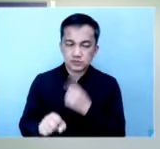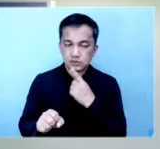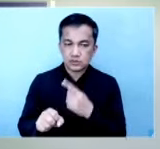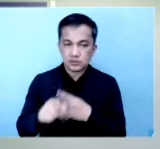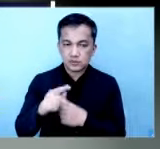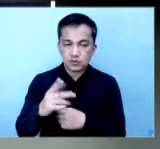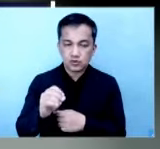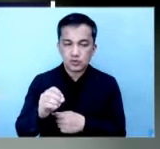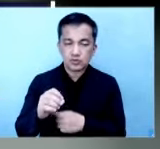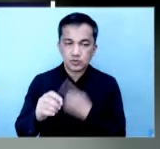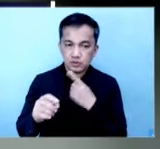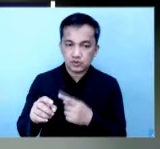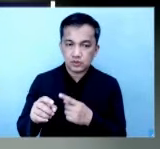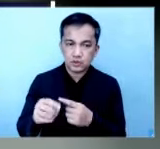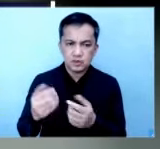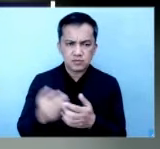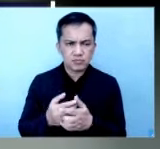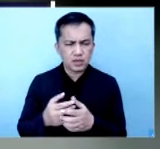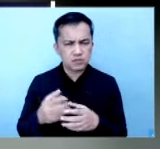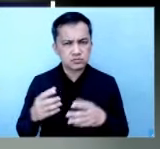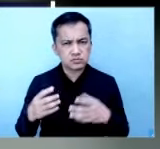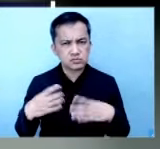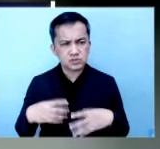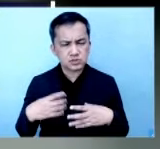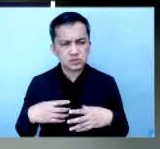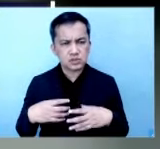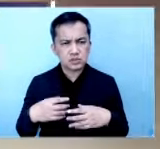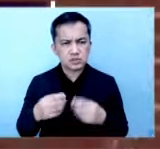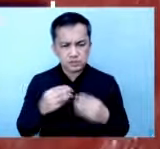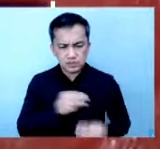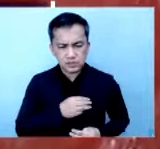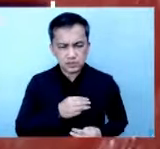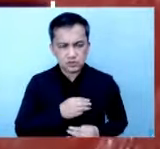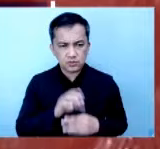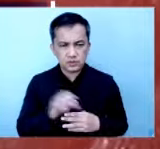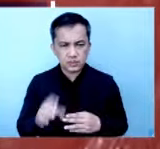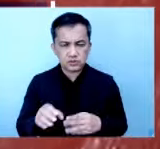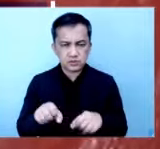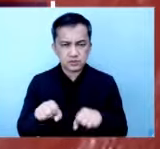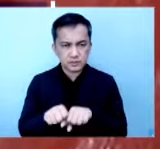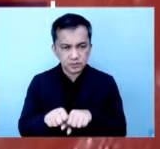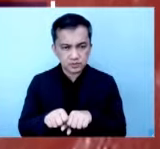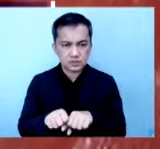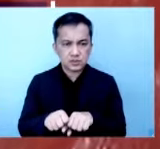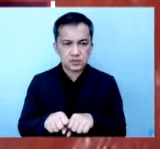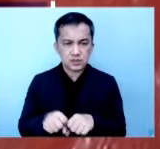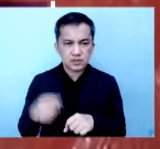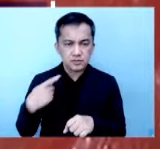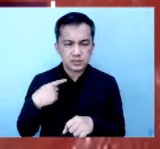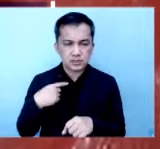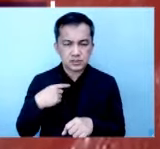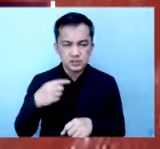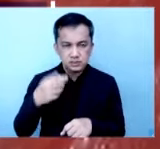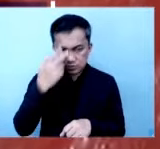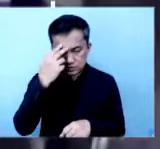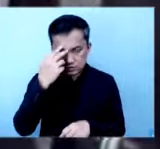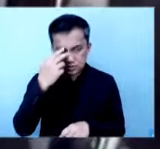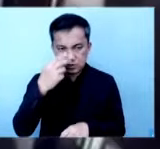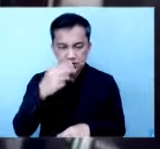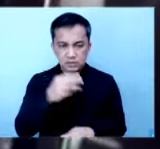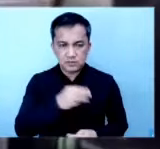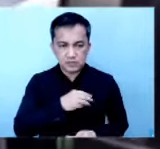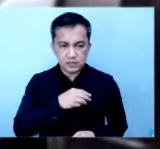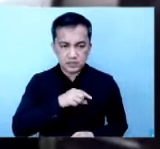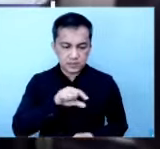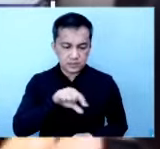Chinese military uniform ang nakita. Kumpleto pati military boots. Mayroon pang natagpo ang hinihinalang military badge. Natin alam